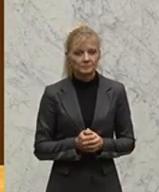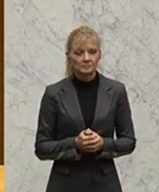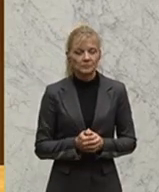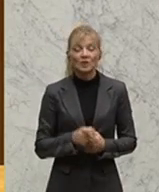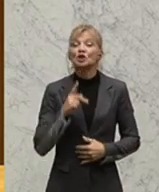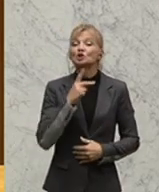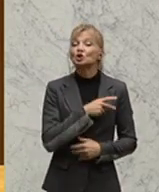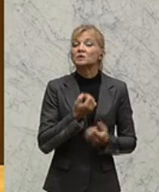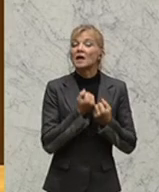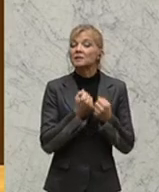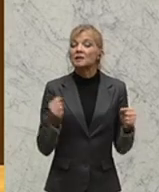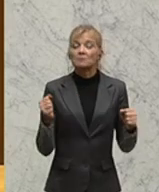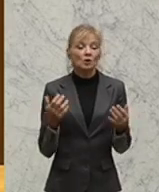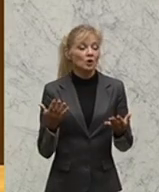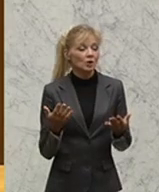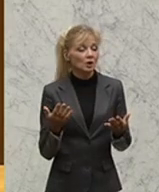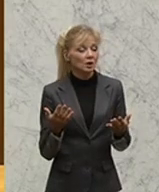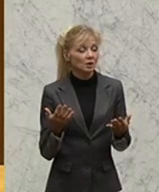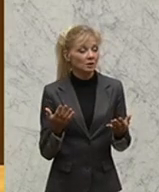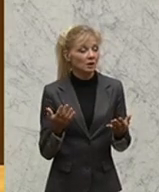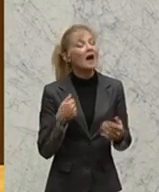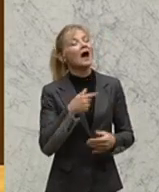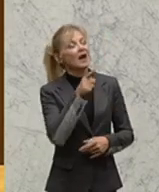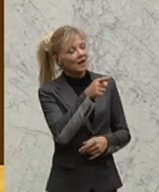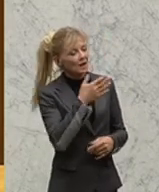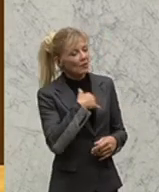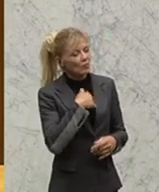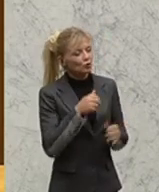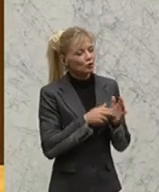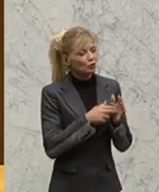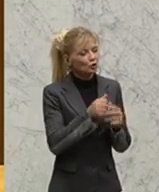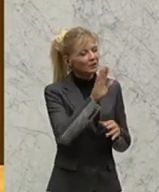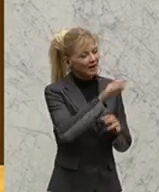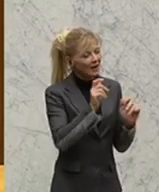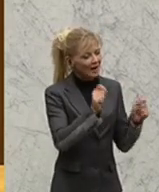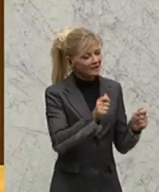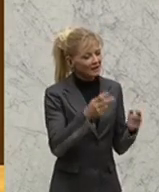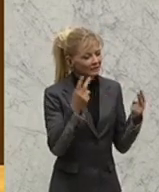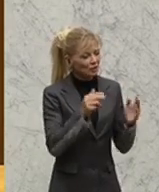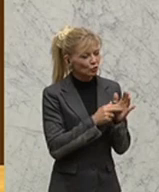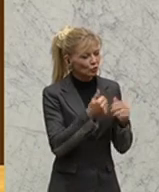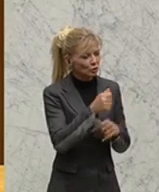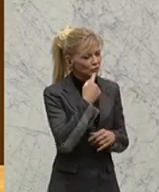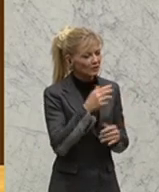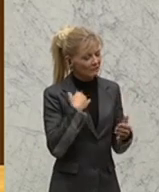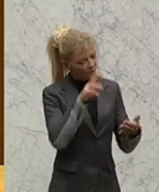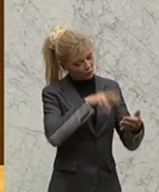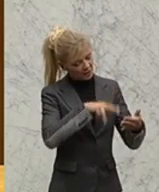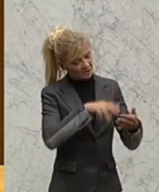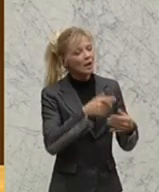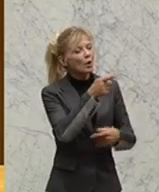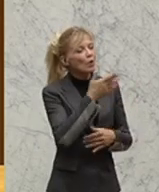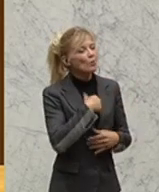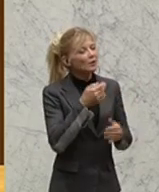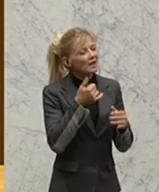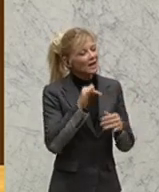die Sozialdemokratie, Sie wollen auch noch, das ist mir auch noch wichtig zu sagen, Sie wollen auch in Ihrem Antrag, habe ich durchgelesen, die Interessensvertretungen schwächen.